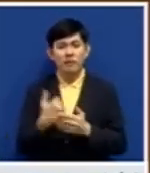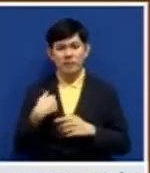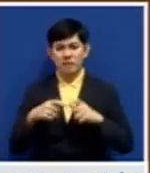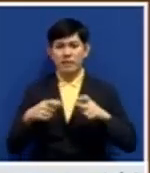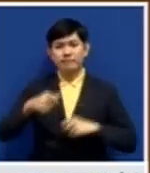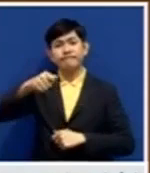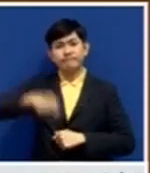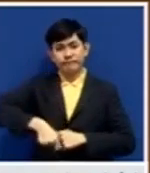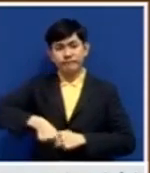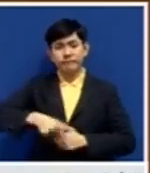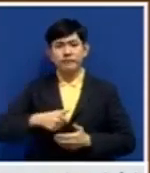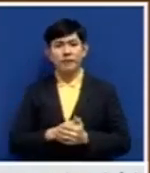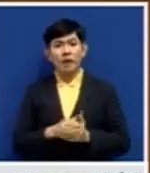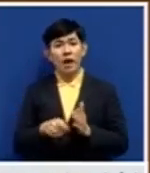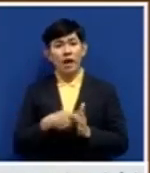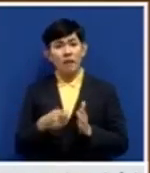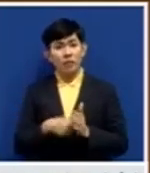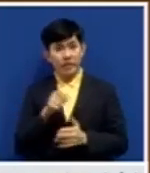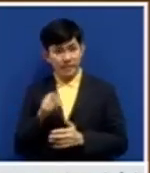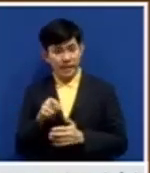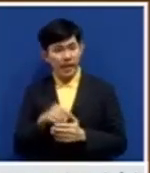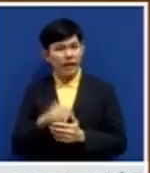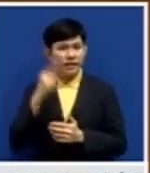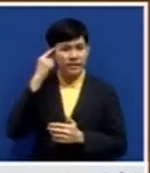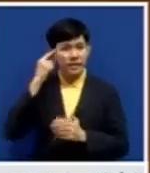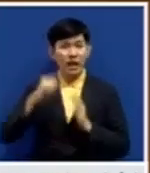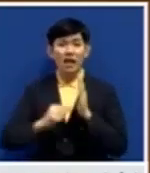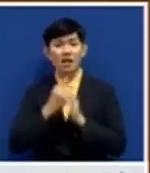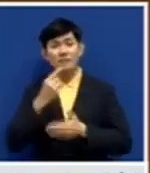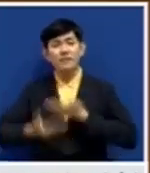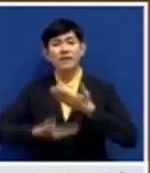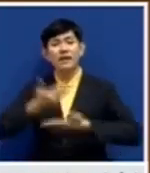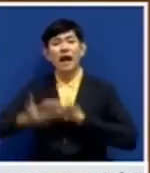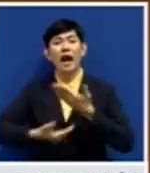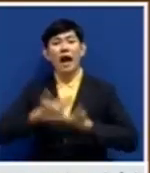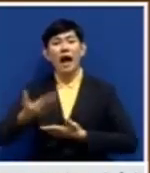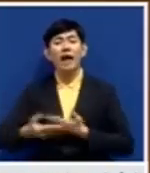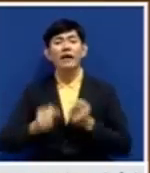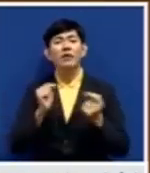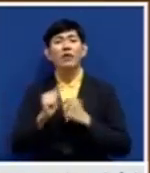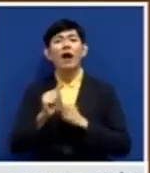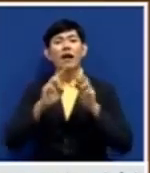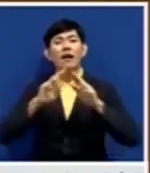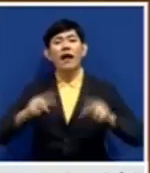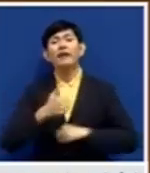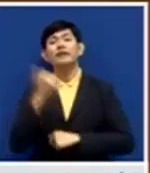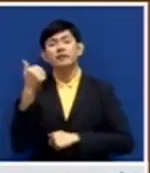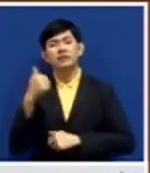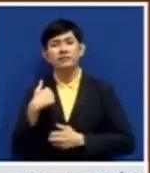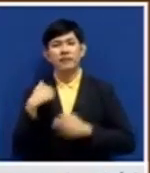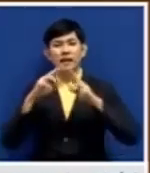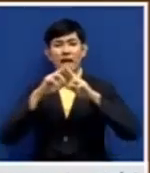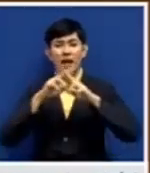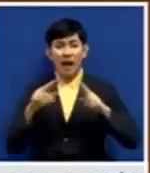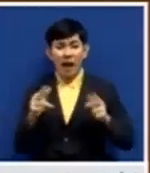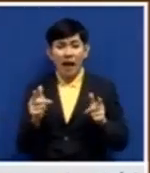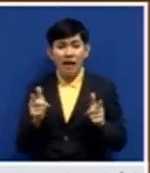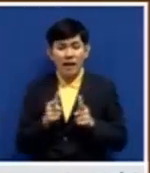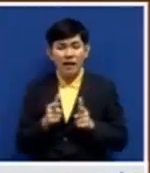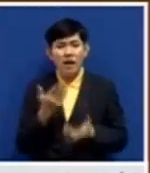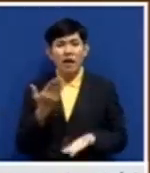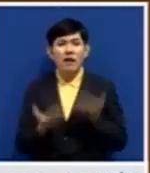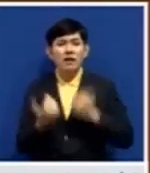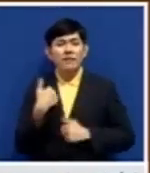การ์ดฉะนั้นพอหลังจากนั้นแล้วก็ให้เริ่มค้าขายผ่านซื้อขายผ่านร้านอื่นร้านค้าย่อยจ